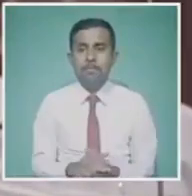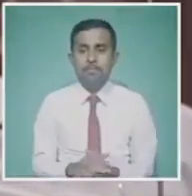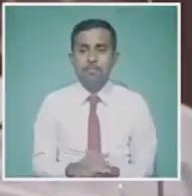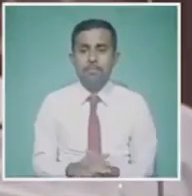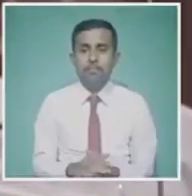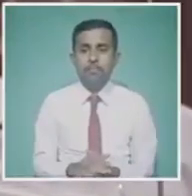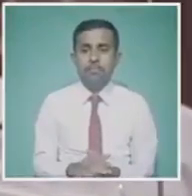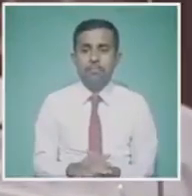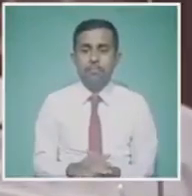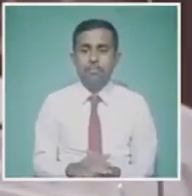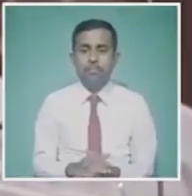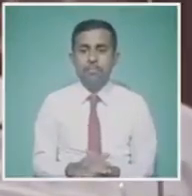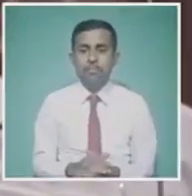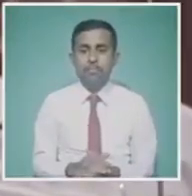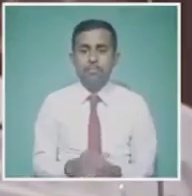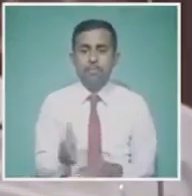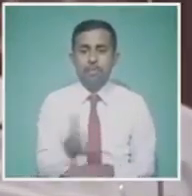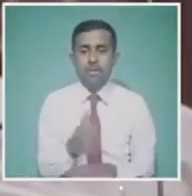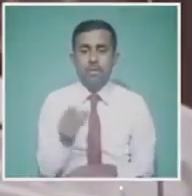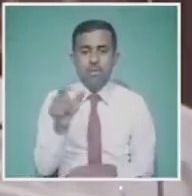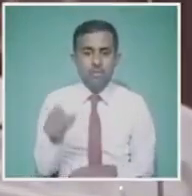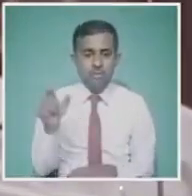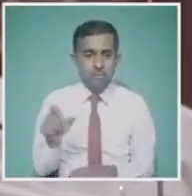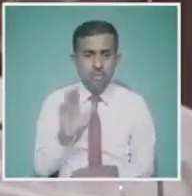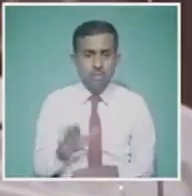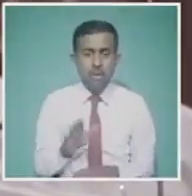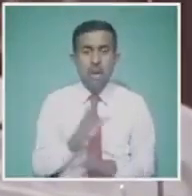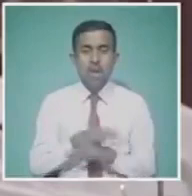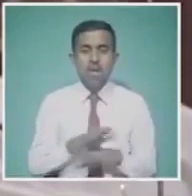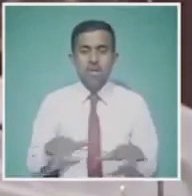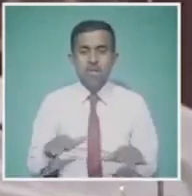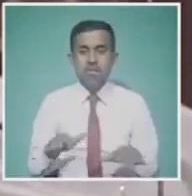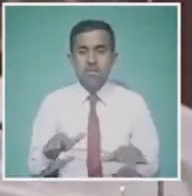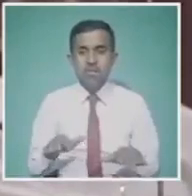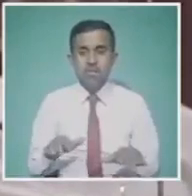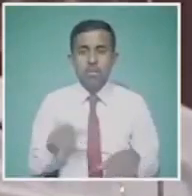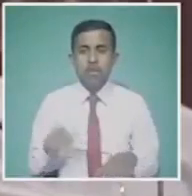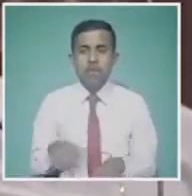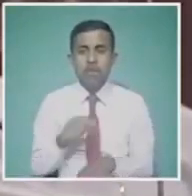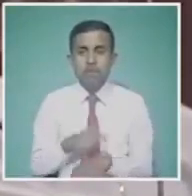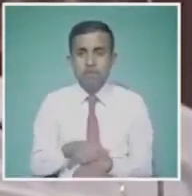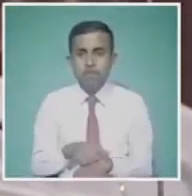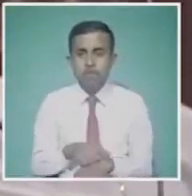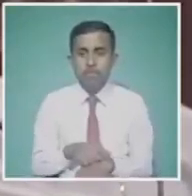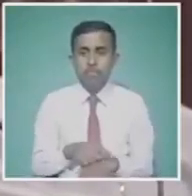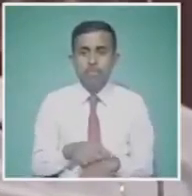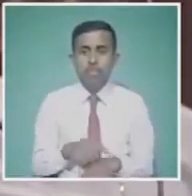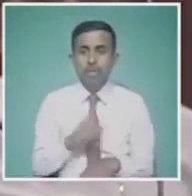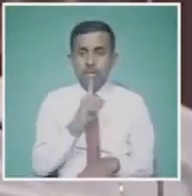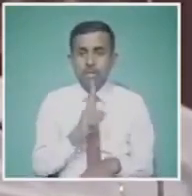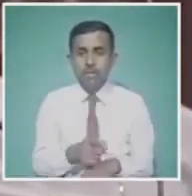எஸ்டேட் ஒர்க்கர்ஸ். இவங்க வந்து அங்கே விவசாயம் செய்யும் போது அங்கே இருக்க நிர்வாகம் வந்து என்ற சொல்லியிருந்தாங்க, வெளியாட்கள் விவசாயம் செய்கிறாங்கன்னு. அந்த தோட்டத்திலே